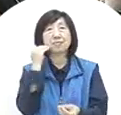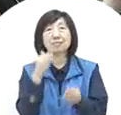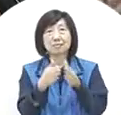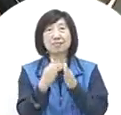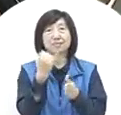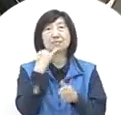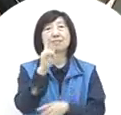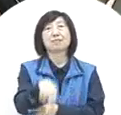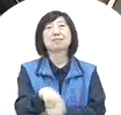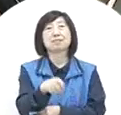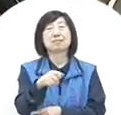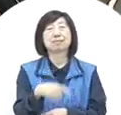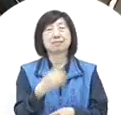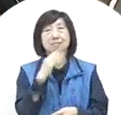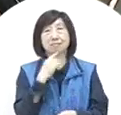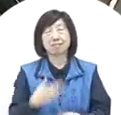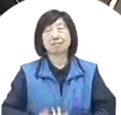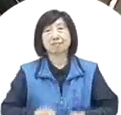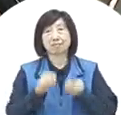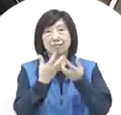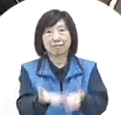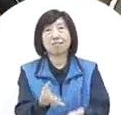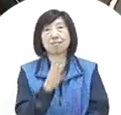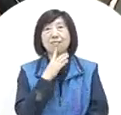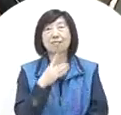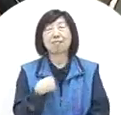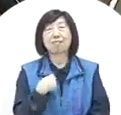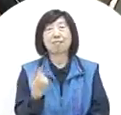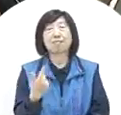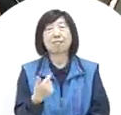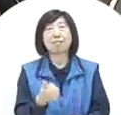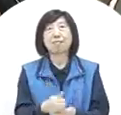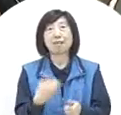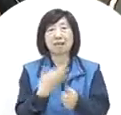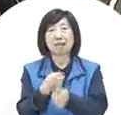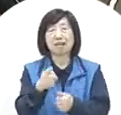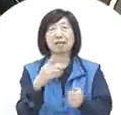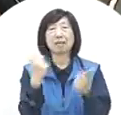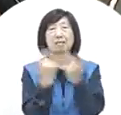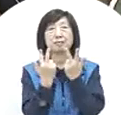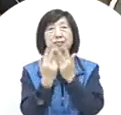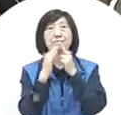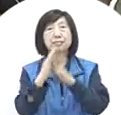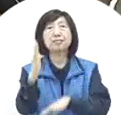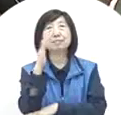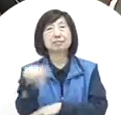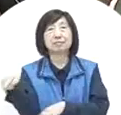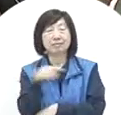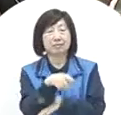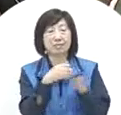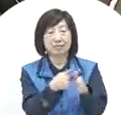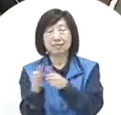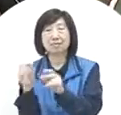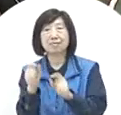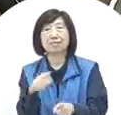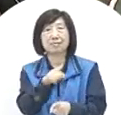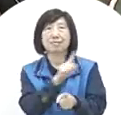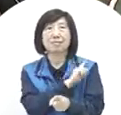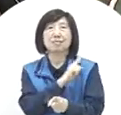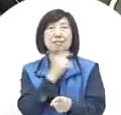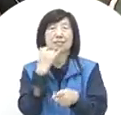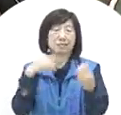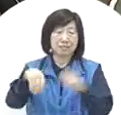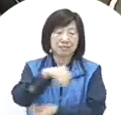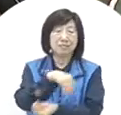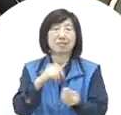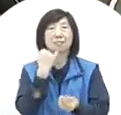经讲了，我贡献我的建议款给新北市政府。 啊 不一样啊。 没关系，你就去调配嘛，你就去调配